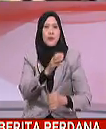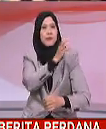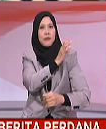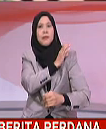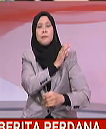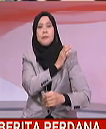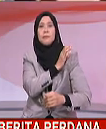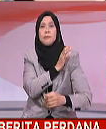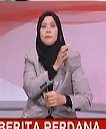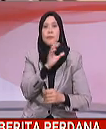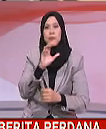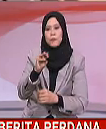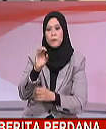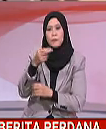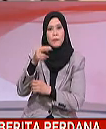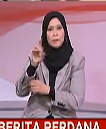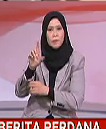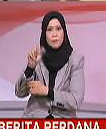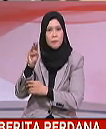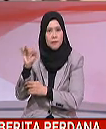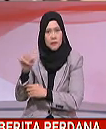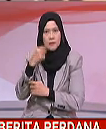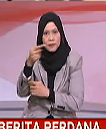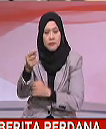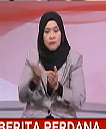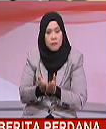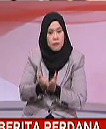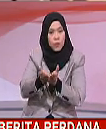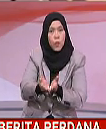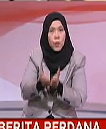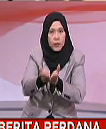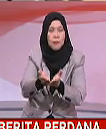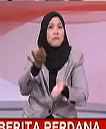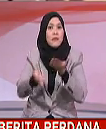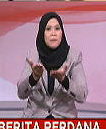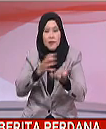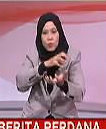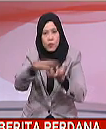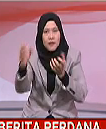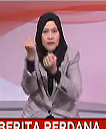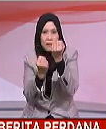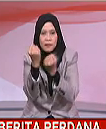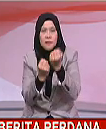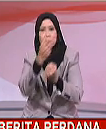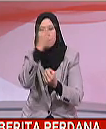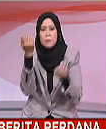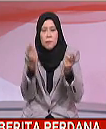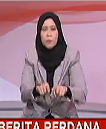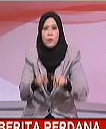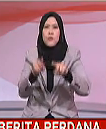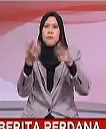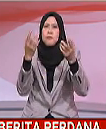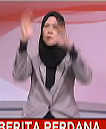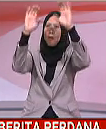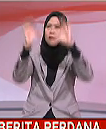Maritim Muhammad Sufi Muhammad Ramli berkata, bot dikhuatiri mengalami kerosakan enjin ekoran cuaca buruk sejak semalam